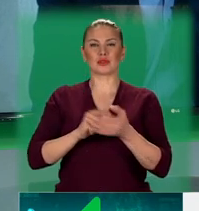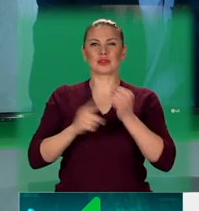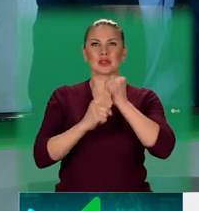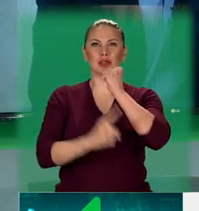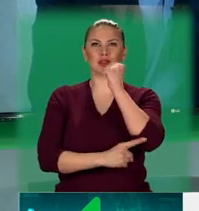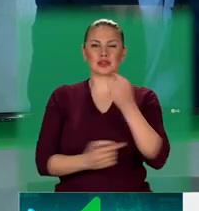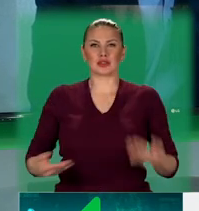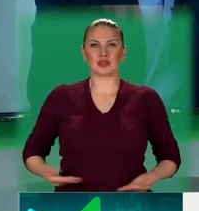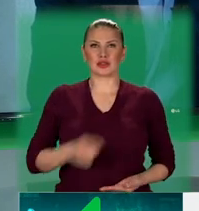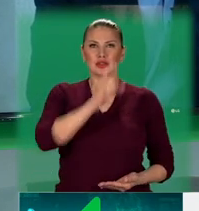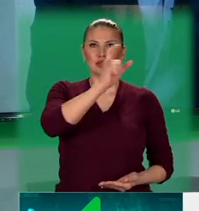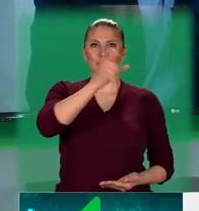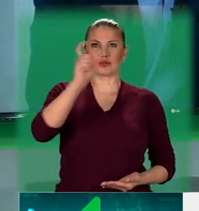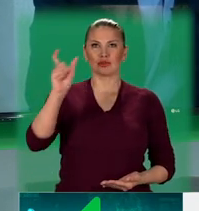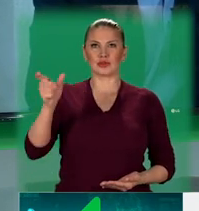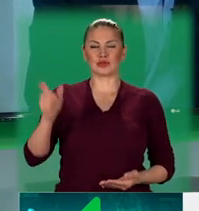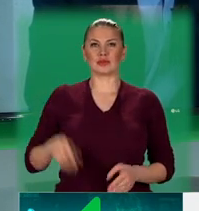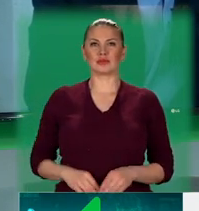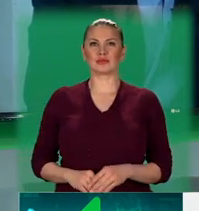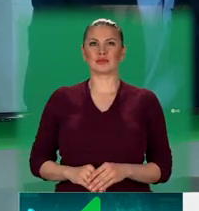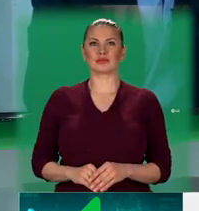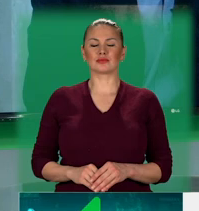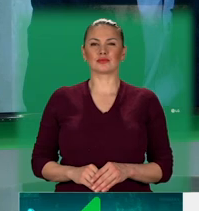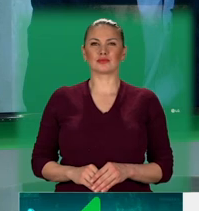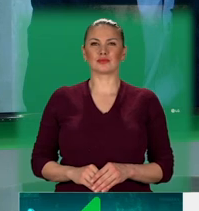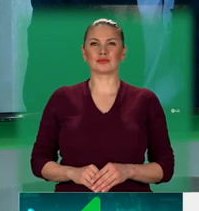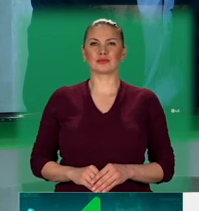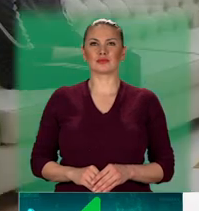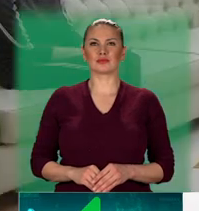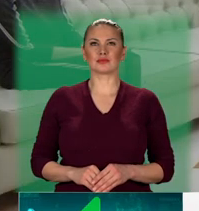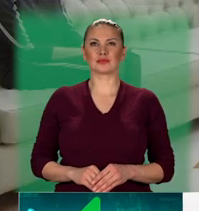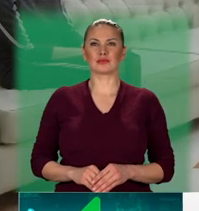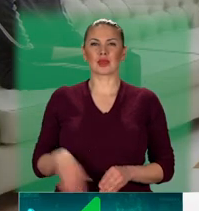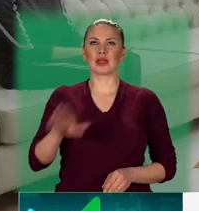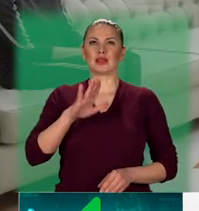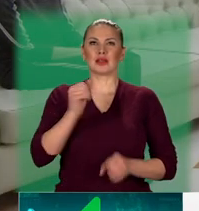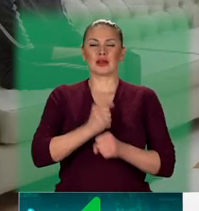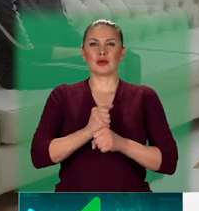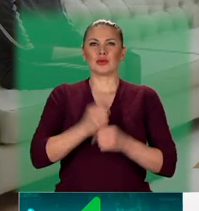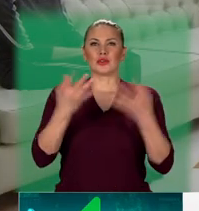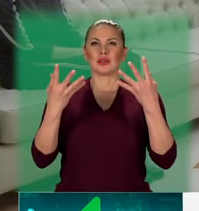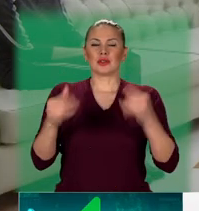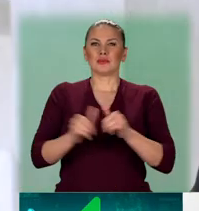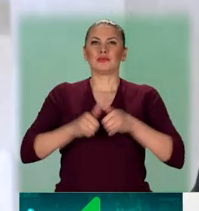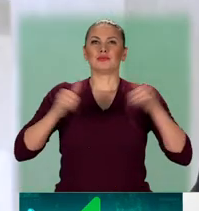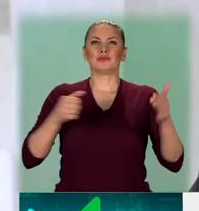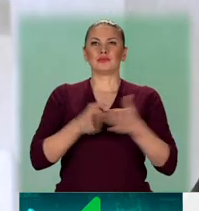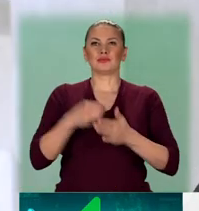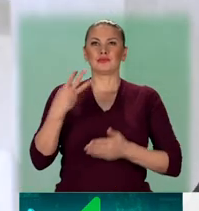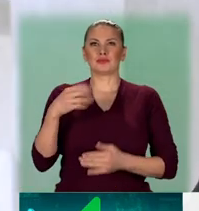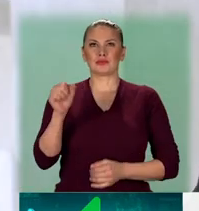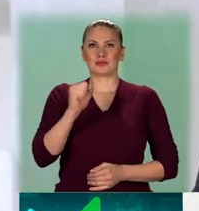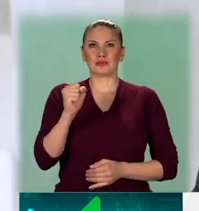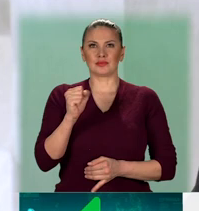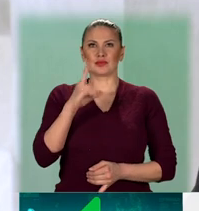формате проходит уже второй раз за текущую неделю. Олеся Львова расскажет подробнее. Нерабочие дни увеличены до 30 апреля. Карантинные